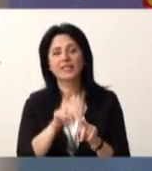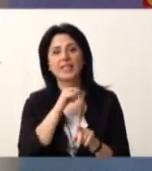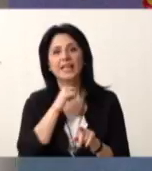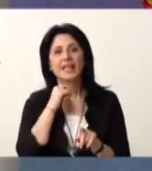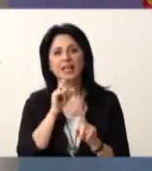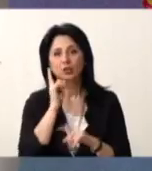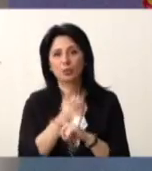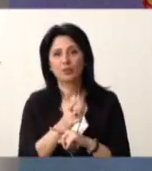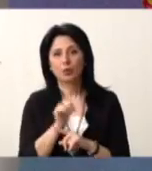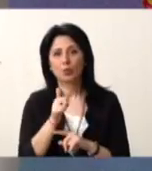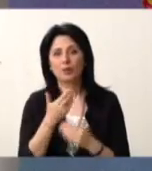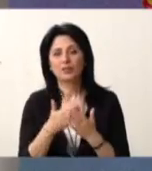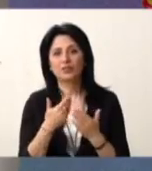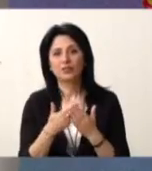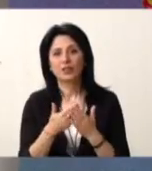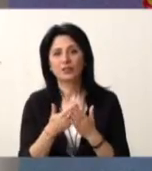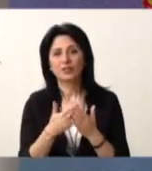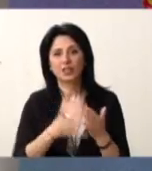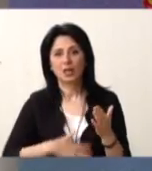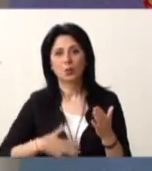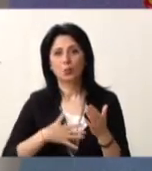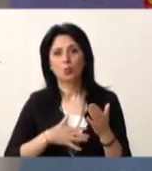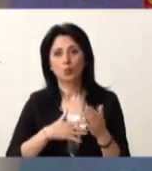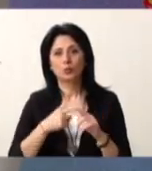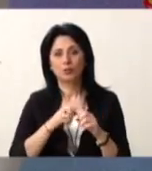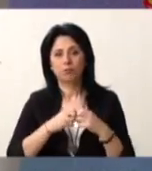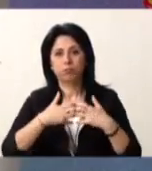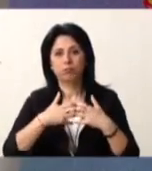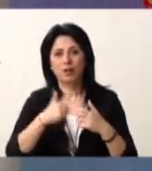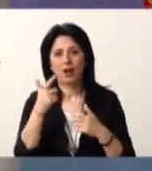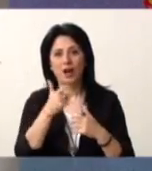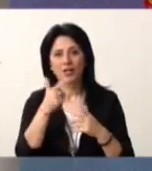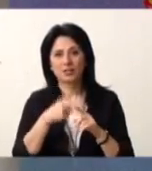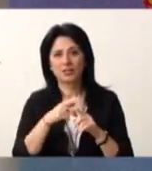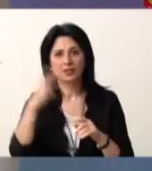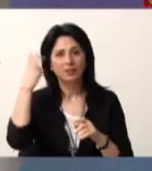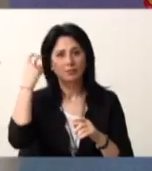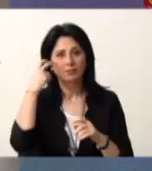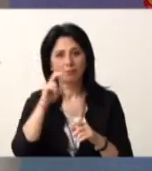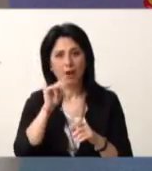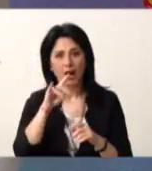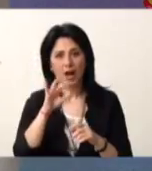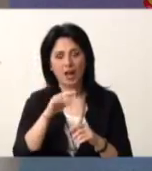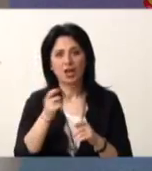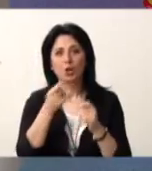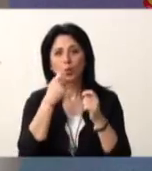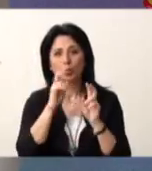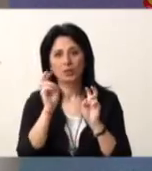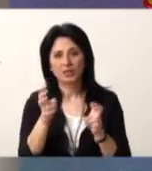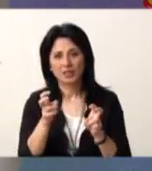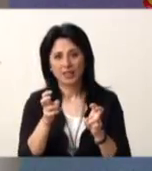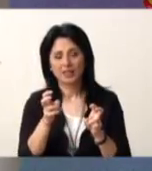ხილის მიღებას, რომელიც თქვათ მუცლის სრულში აირაციას მოგვიმატებს. ეს არის ბალი, თქვათ ყურძენი,